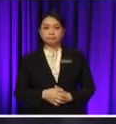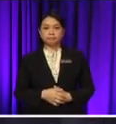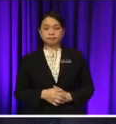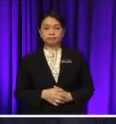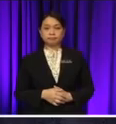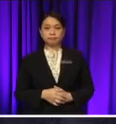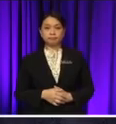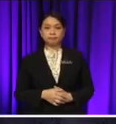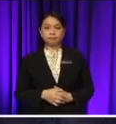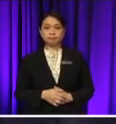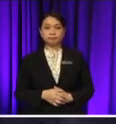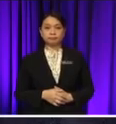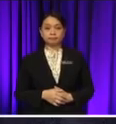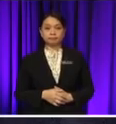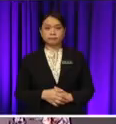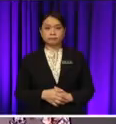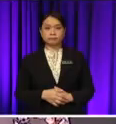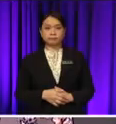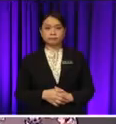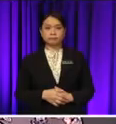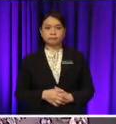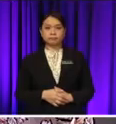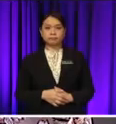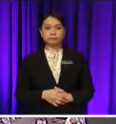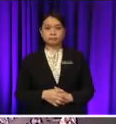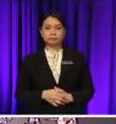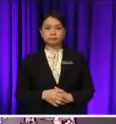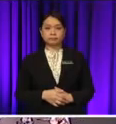seterusnya kita ada seorang yang kelima